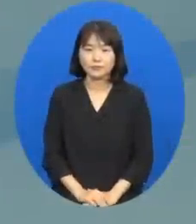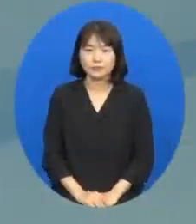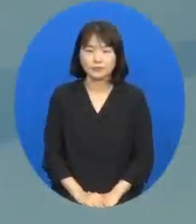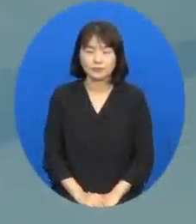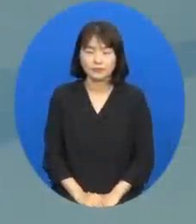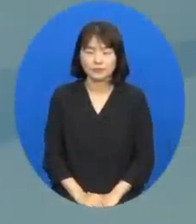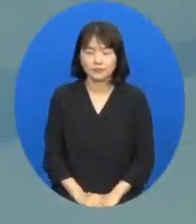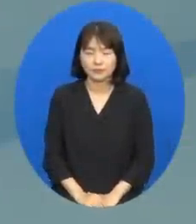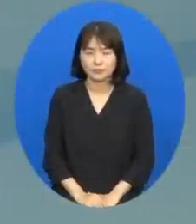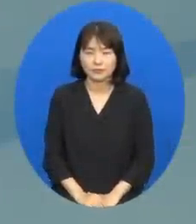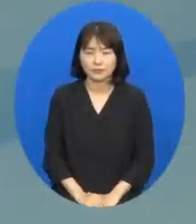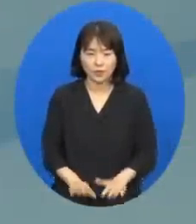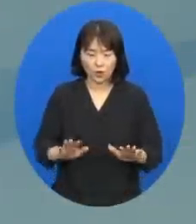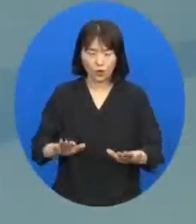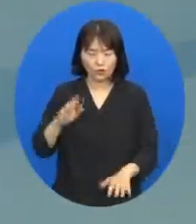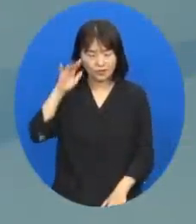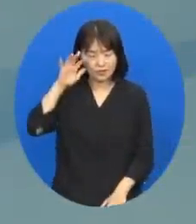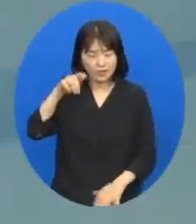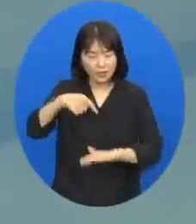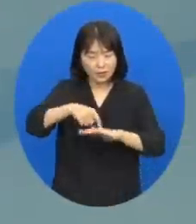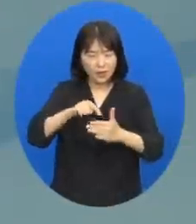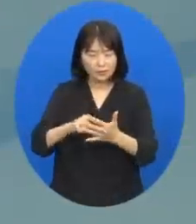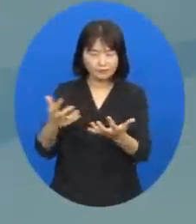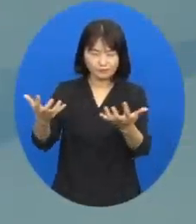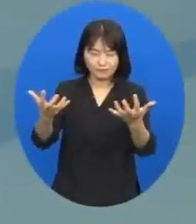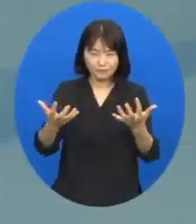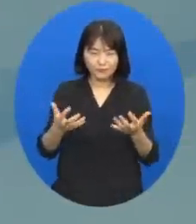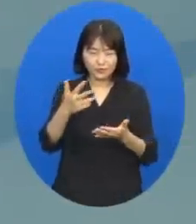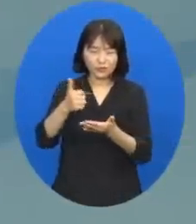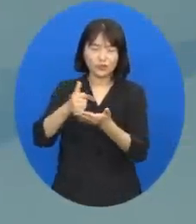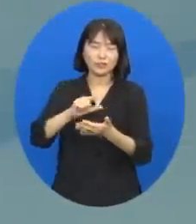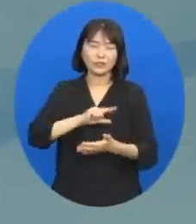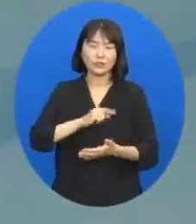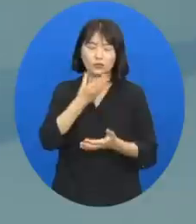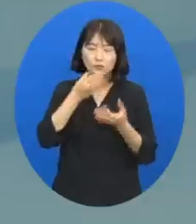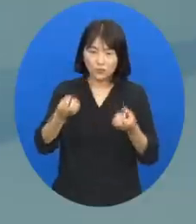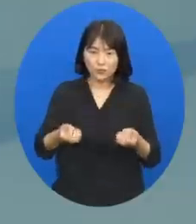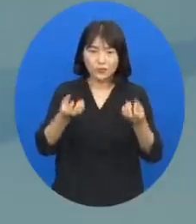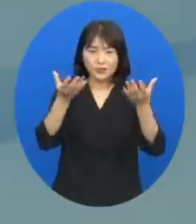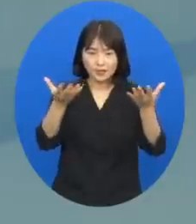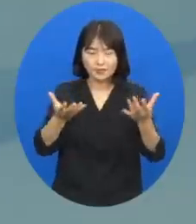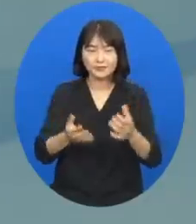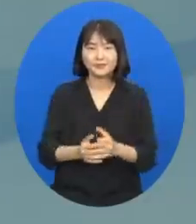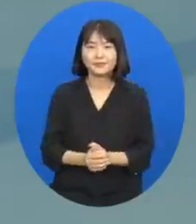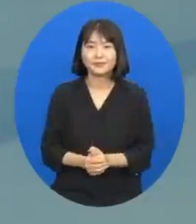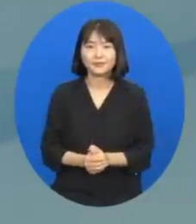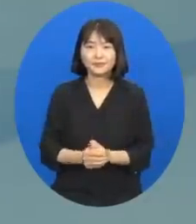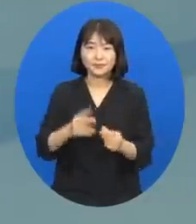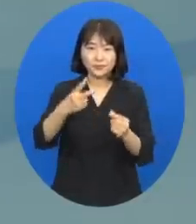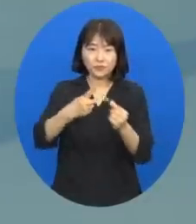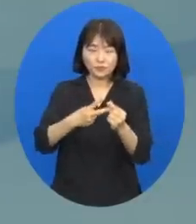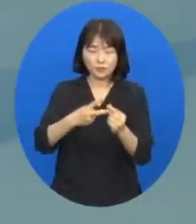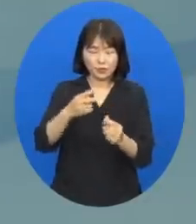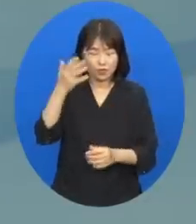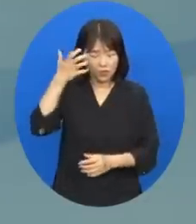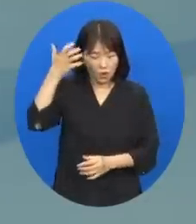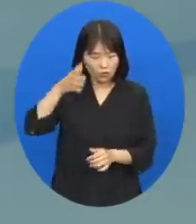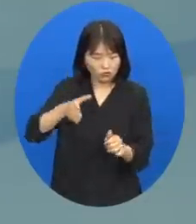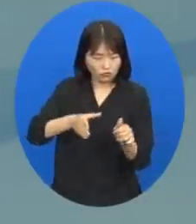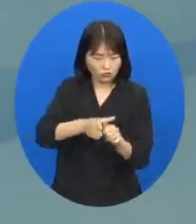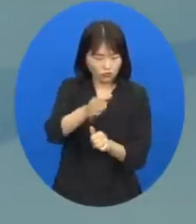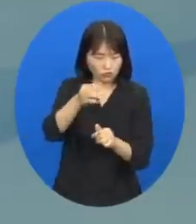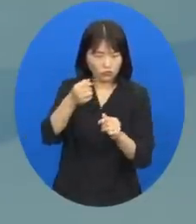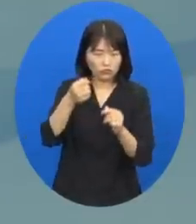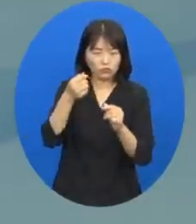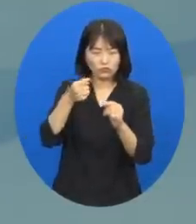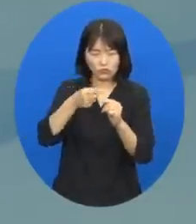문 더 3 와서 마음으로 오신 여러분을 주님의 이름으로 축복합니다 우리 두 번째 아 영혼을 죽이는 것까지 제 이렇게